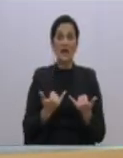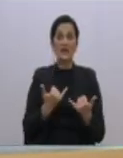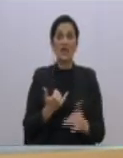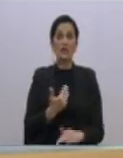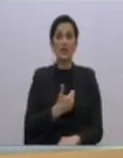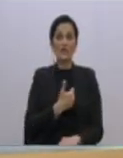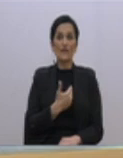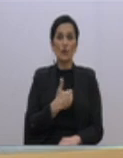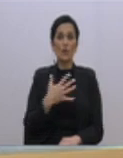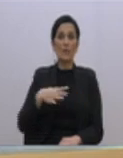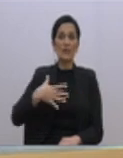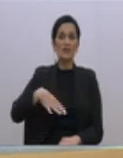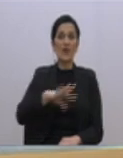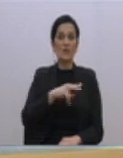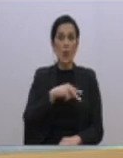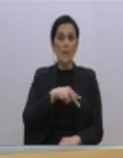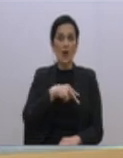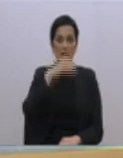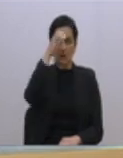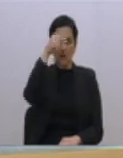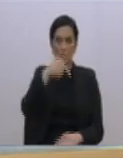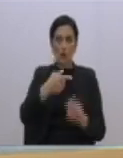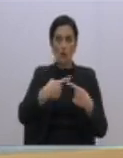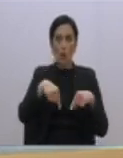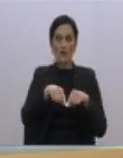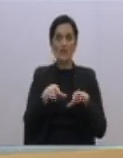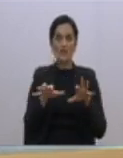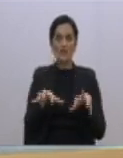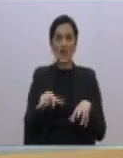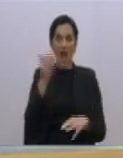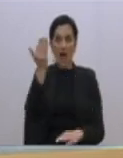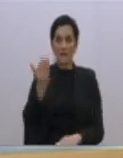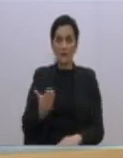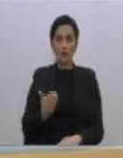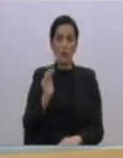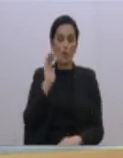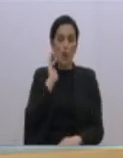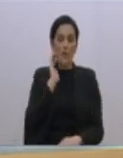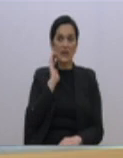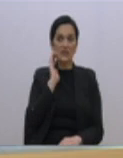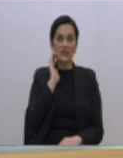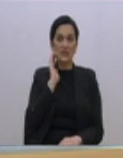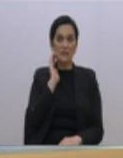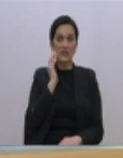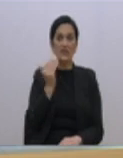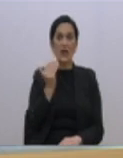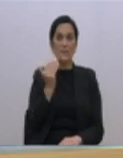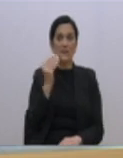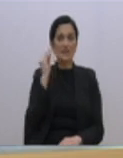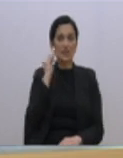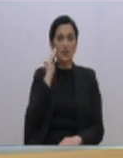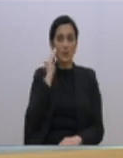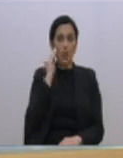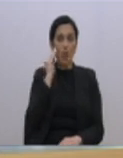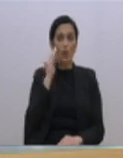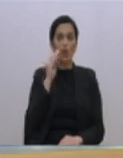ვისურვებდი საქართველოს პარლამენტის განათლების კომიტეტის თავმჯდომარისგან მომესმინა მისი პოზიცია